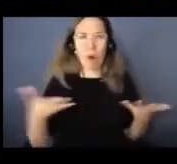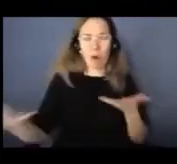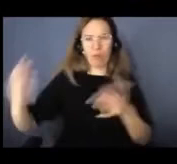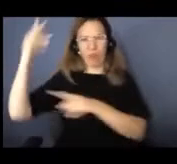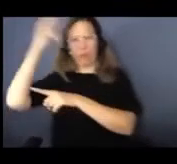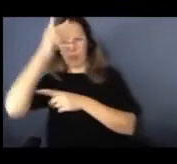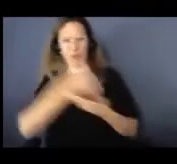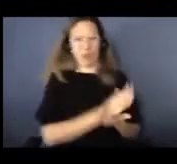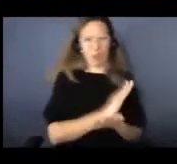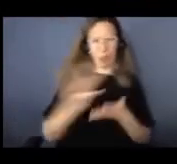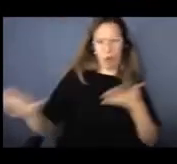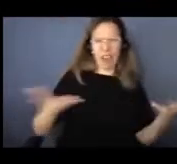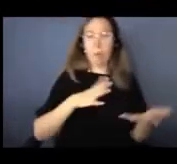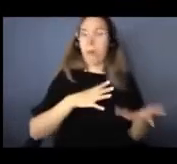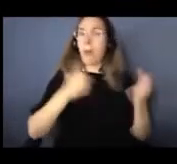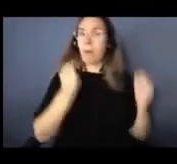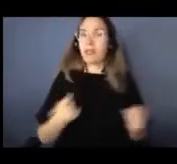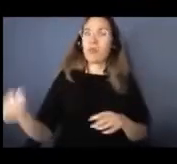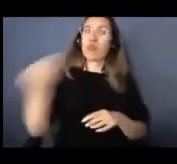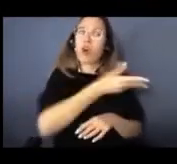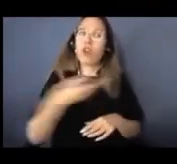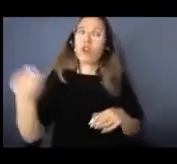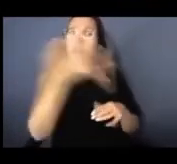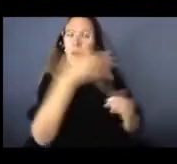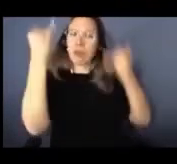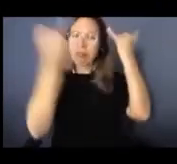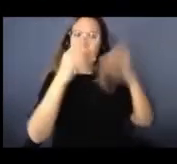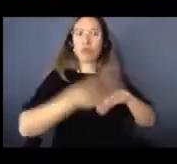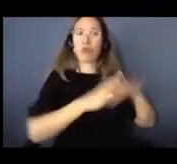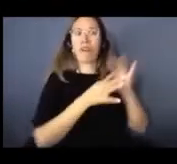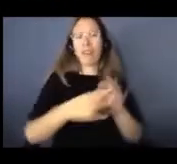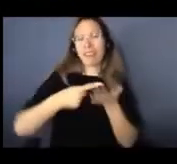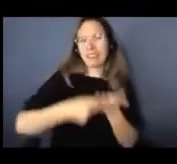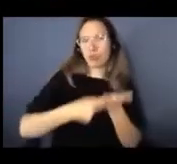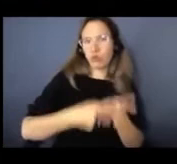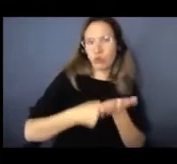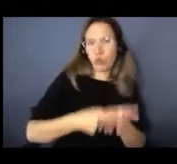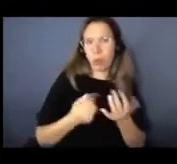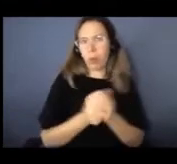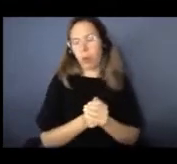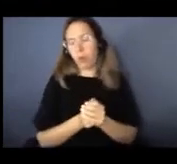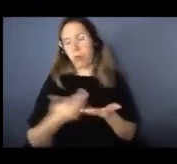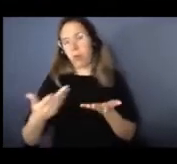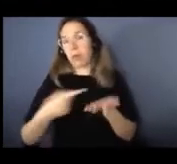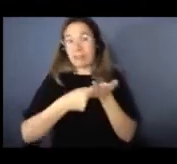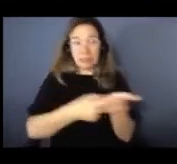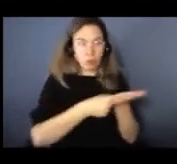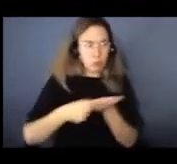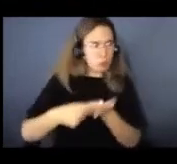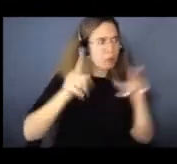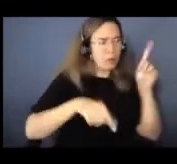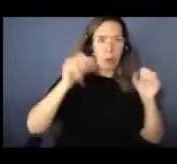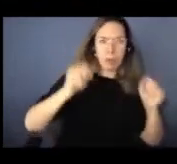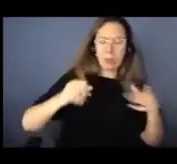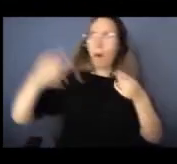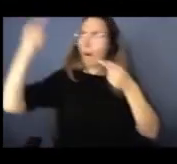servir, offrir des points d'ancrage pour les discussions qui s'en suivent, des points d'ancrage autour duquel tout le monde peut s'entendre, dont